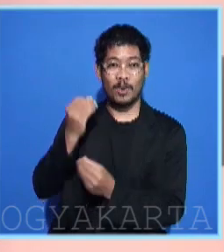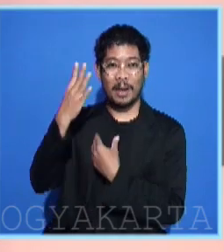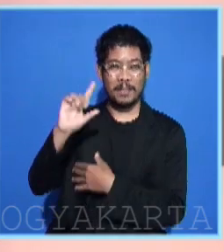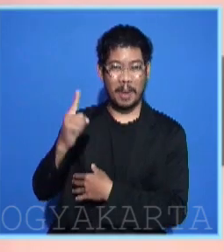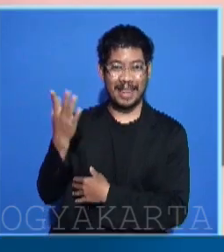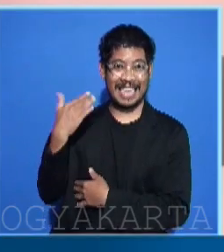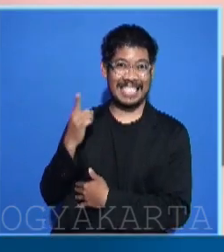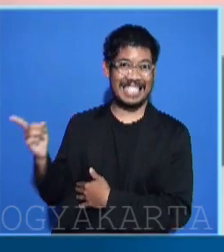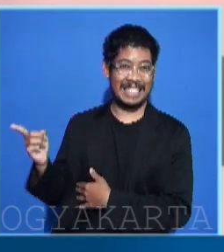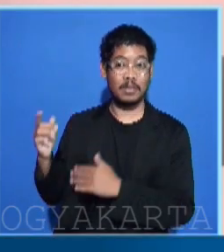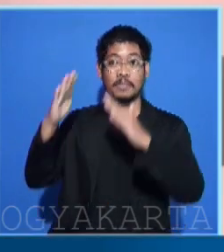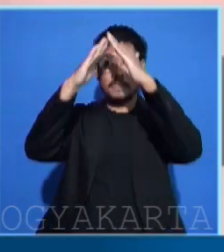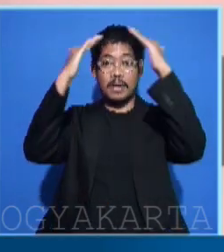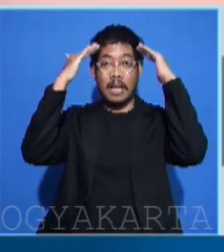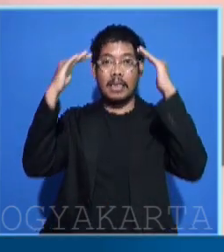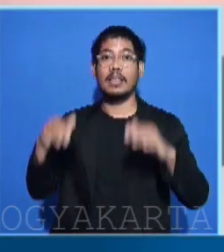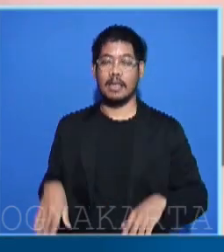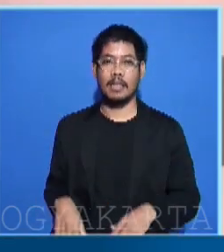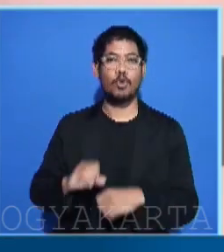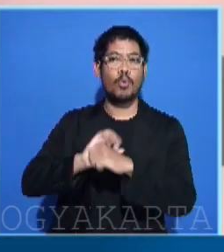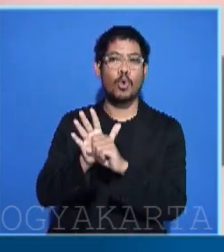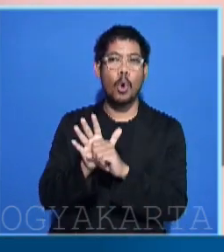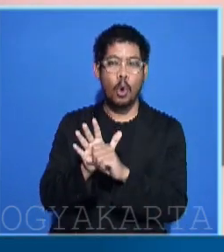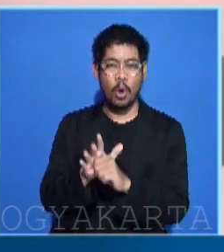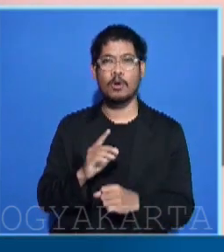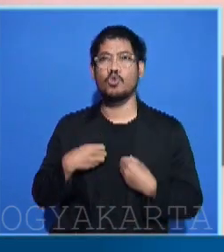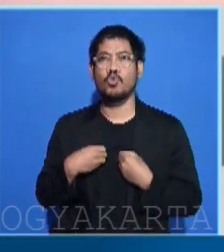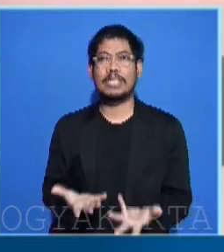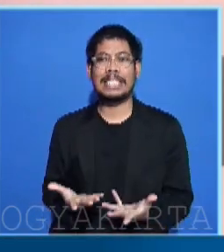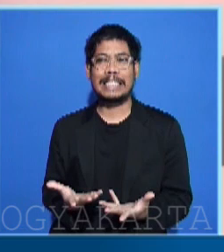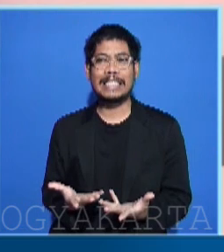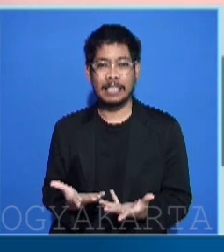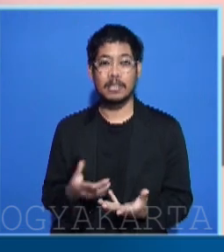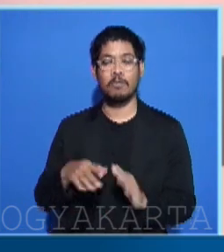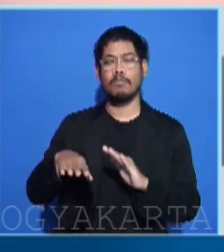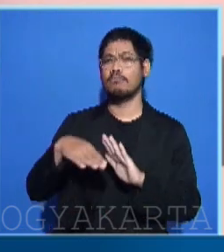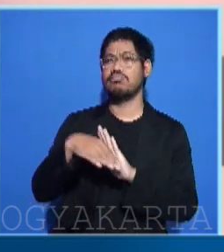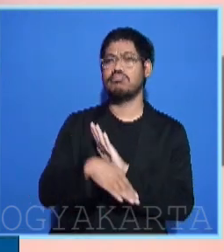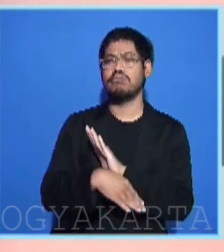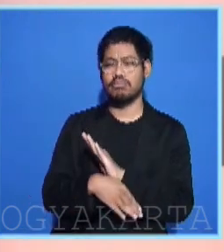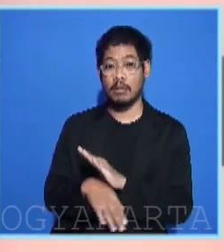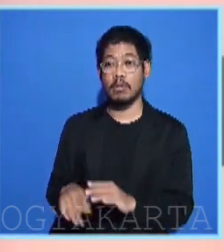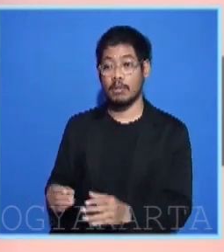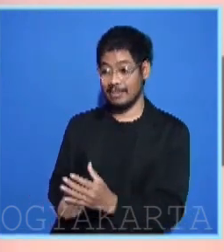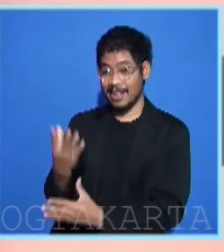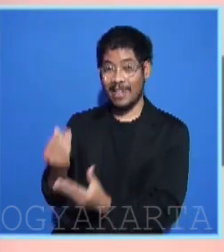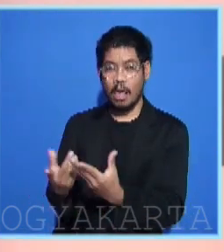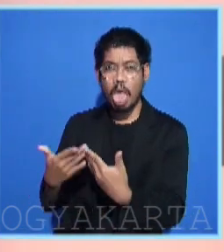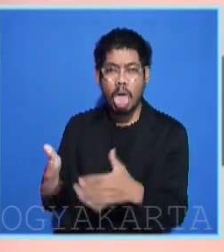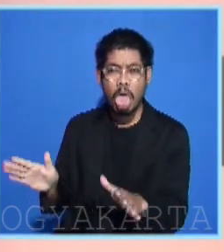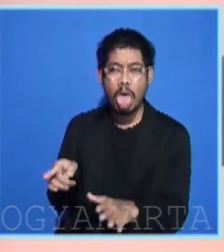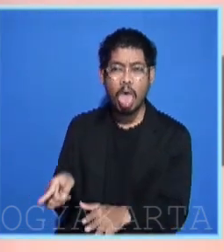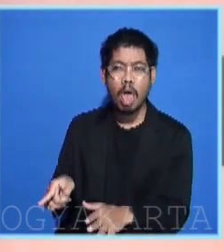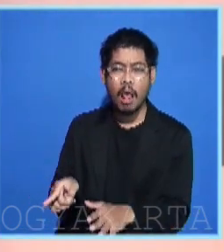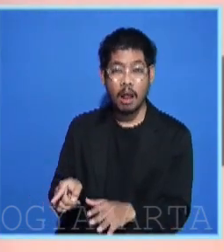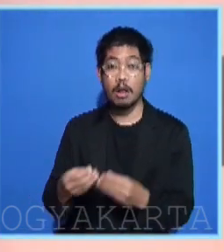petani bawang merah di Kabupaten Kulon Progo mengalami kerugian signifikan di masa panen raya Tahun ini selain harus menjual hasil panen